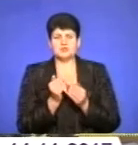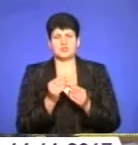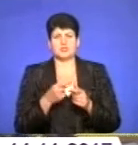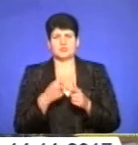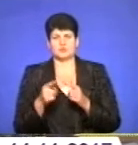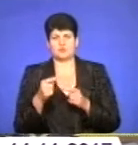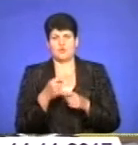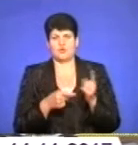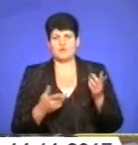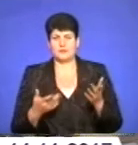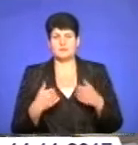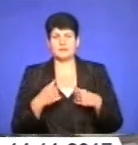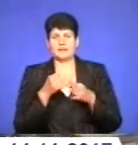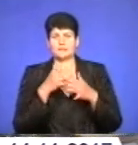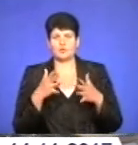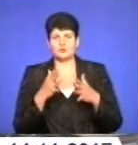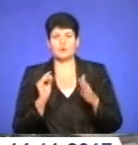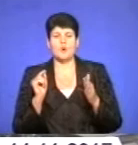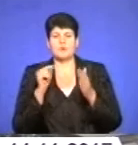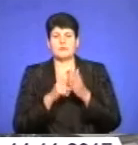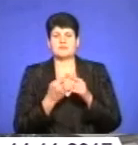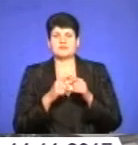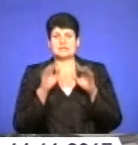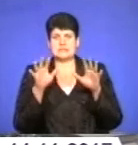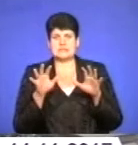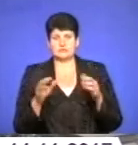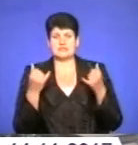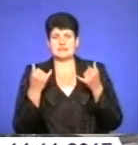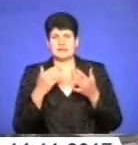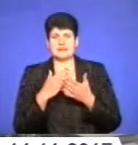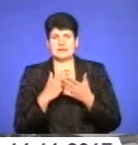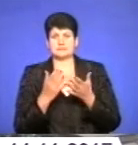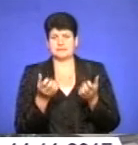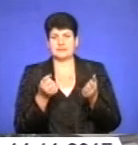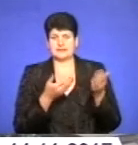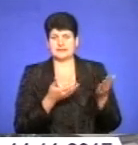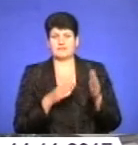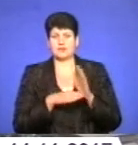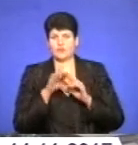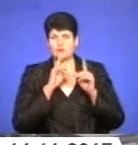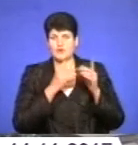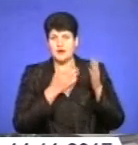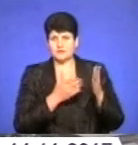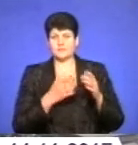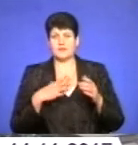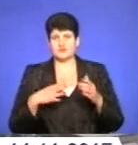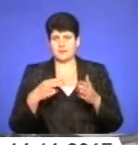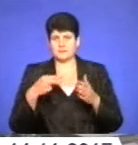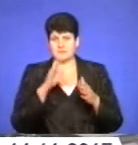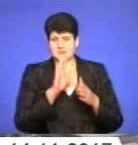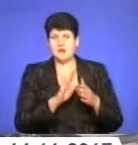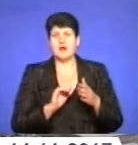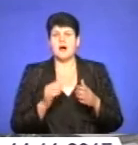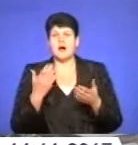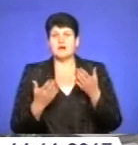половина. Ми не можемо підпадати під цей закон, який зараз прийнявся Верховною Радою і чекає на підпис.